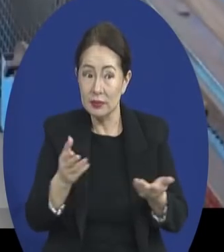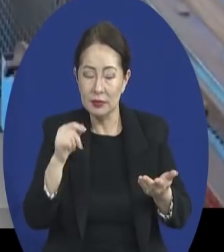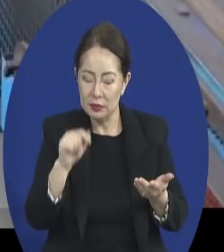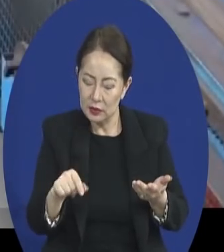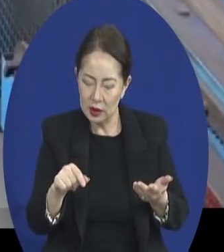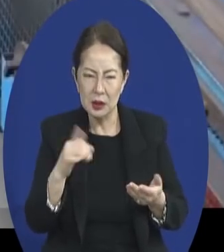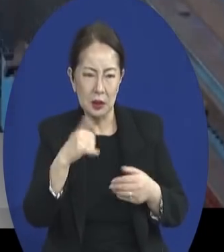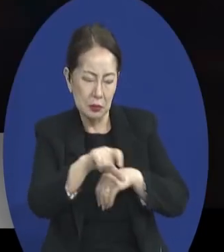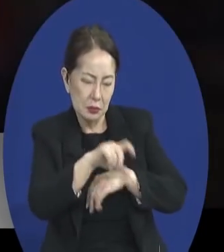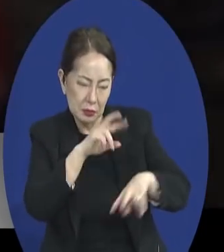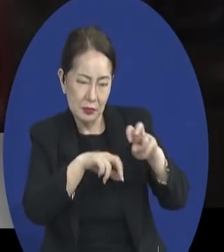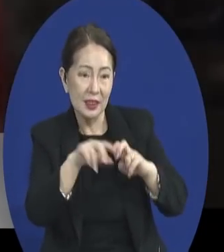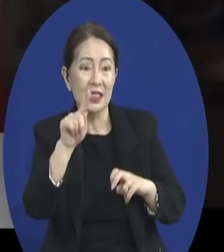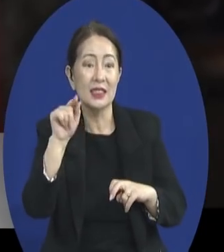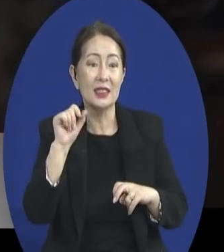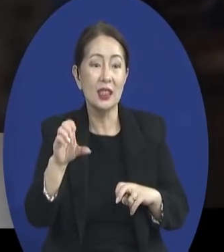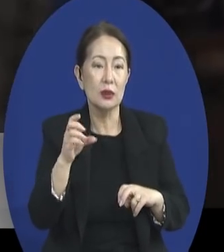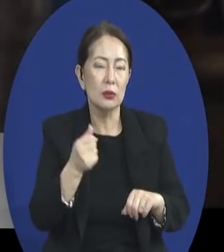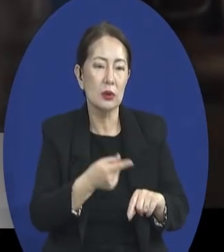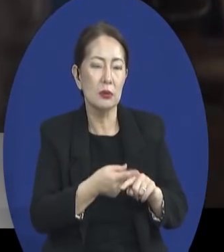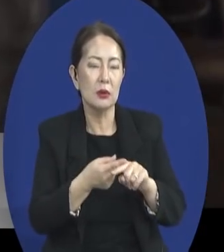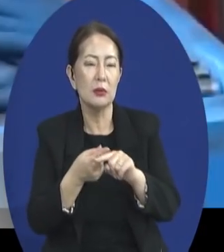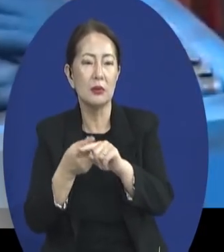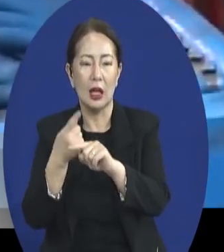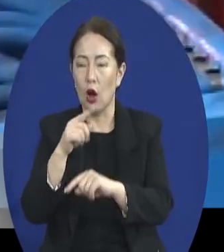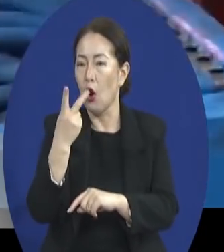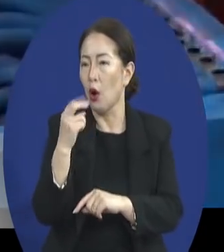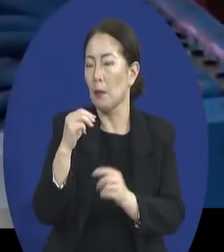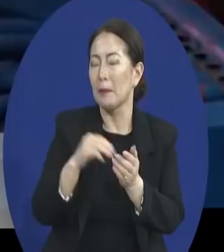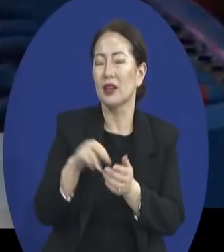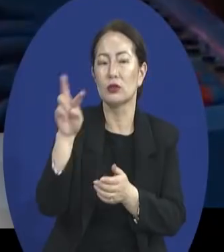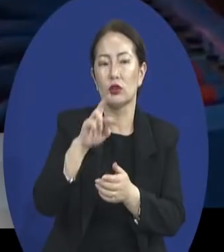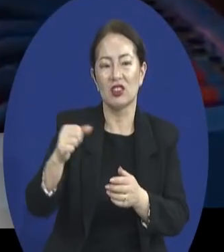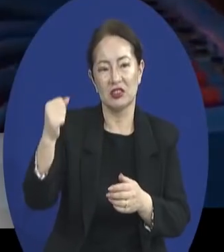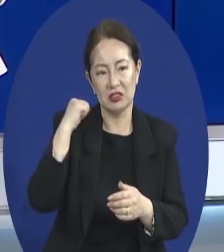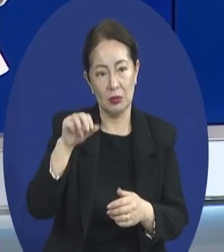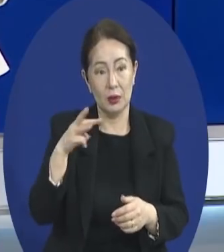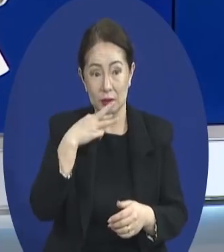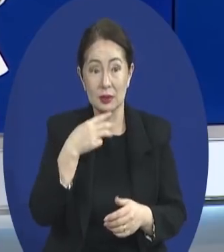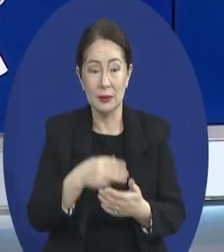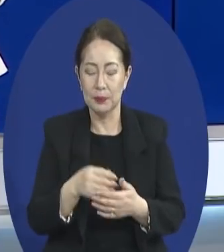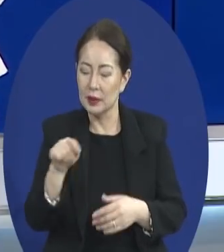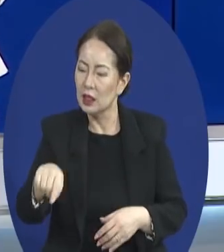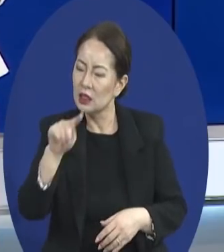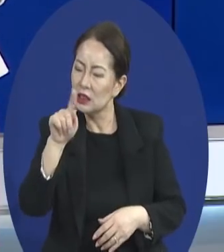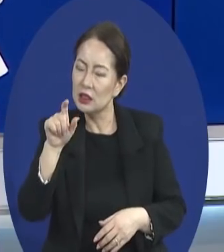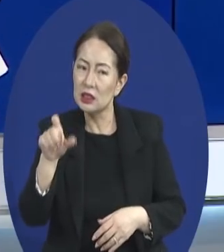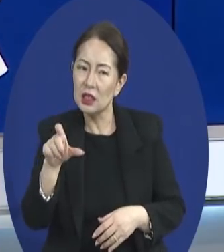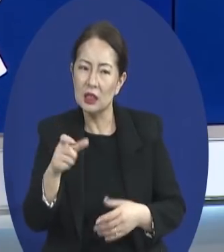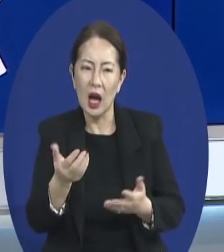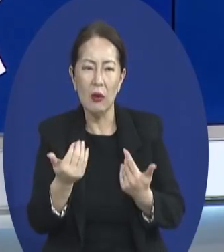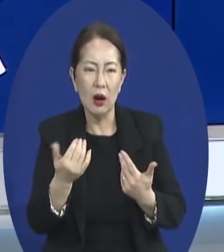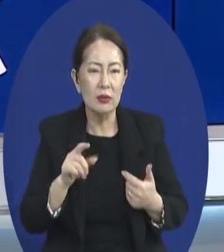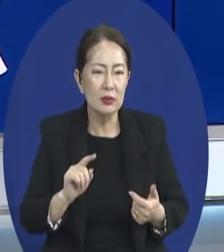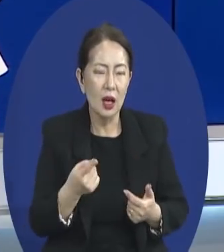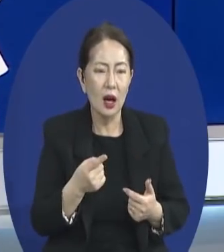шинжээчдийн хувьд бол зэсийн ханш ойрын ирээдүйд 20,000 ам долларыг бол давах боломжтой гэж харж байна. За дэлхийн эрэлт өсөхөд бол дараах 3 хүчин